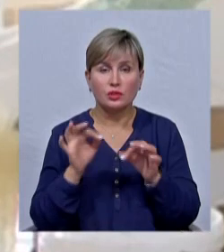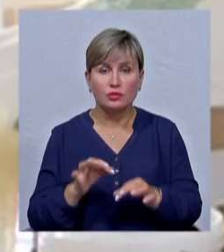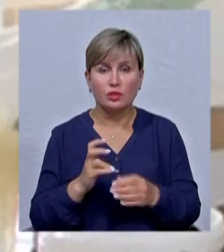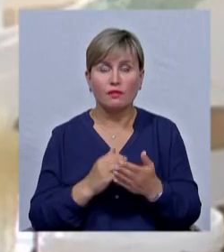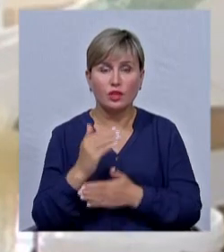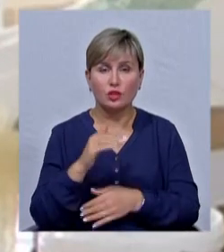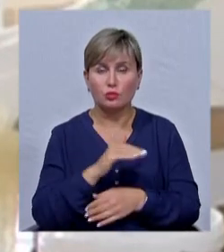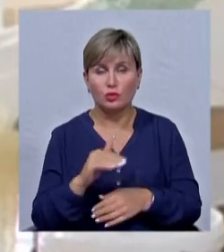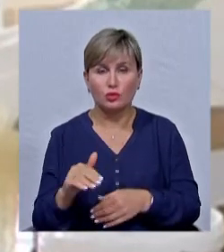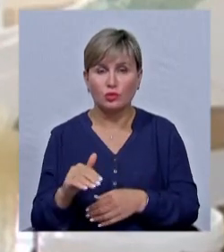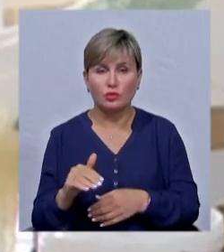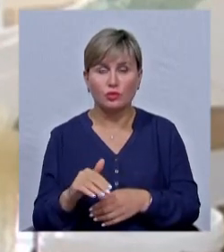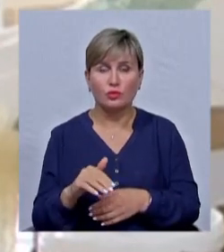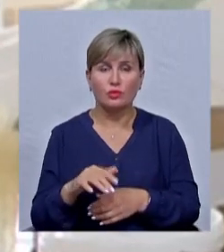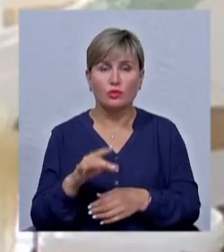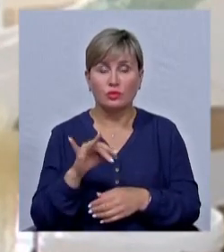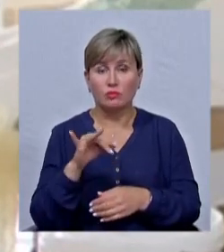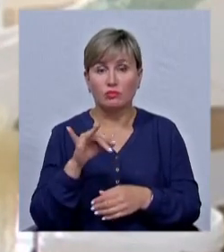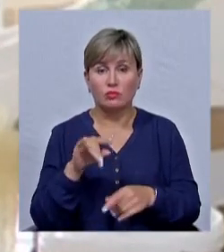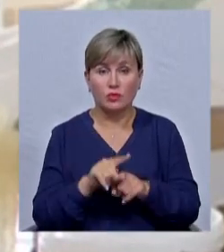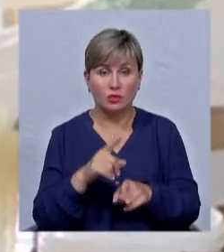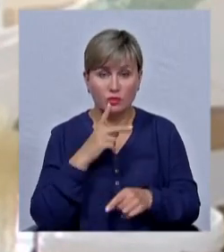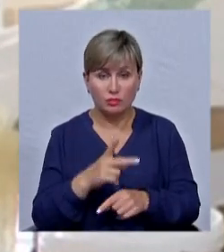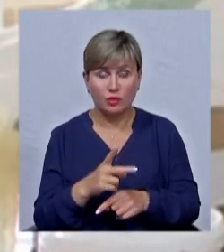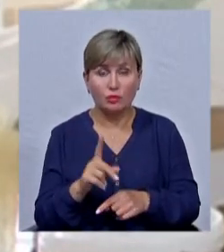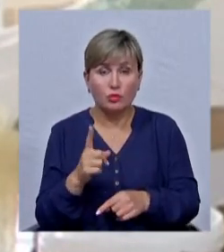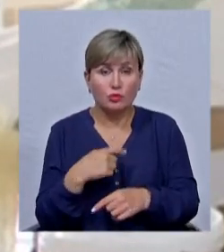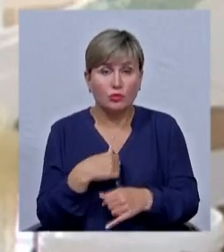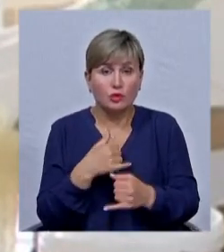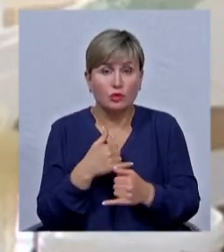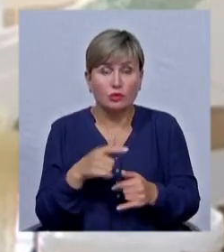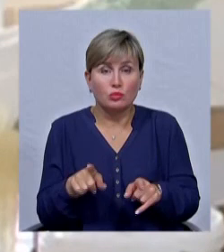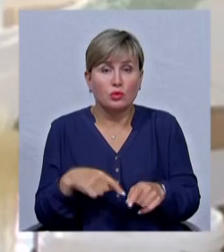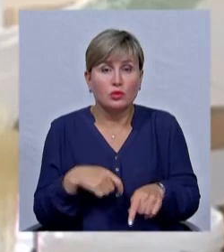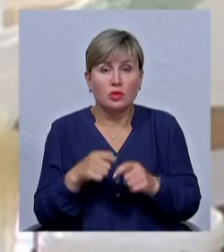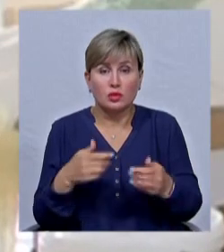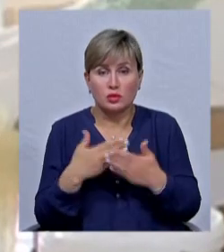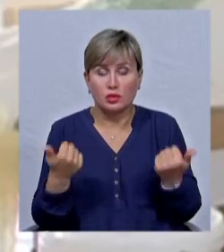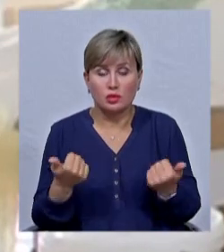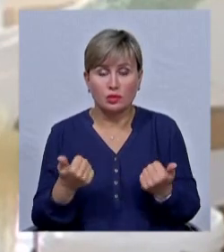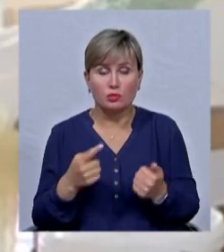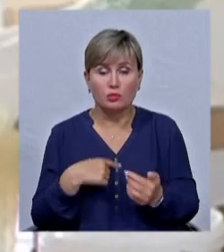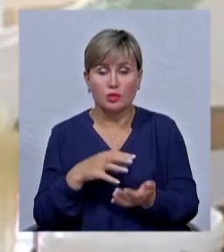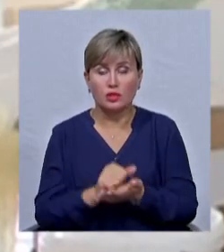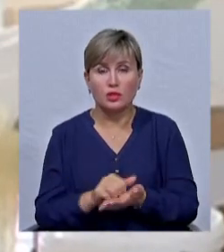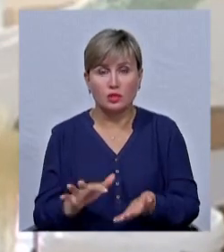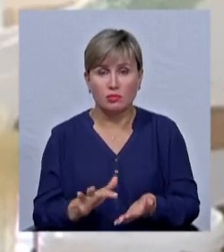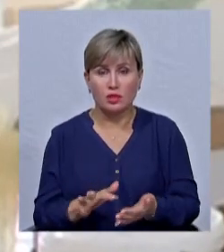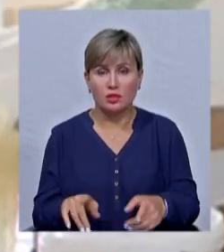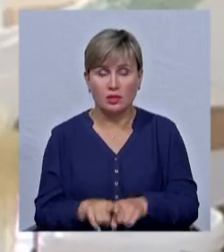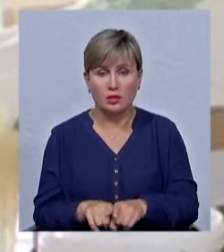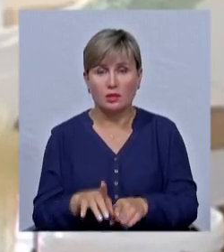а вроде в одном планеты железно почему мы не не создаем таки всему мы не занимается такими